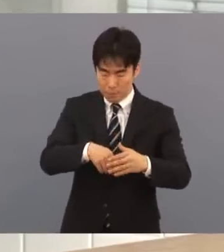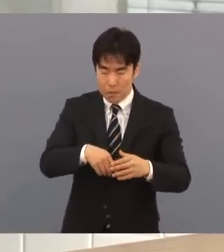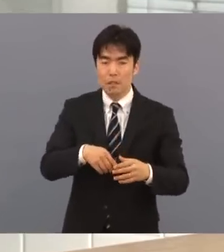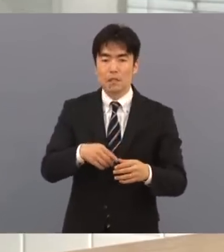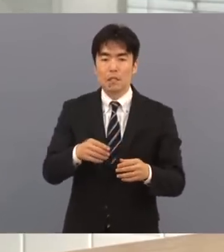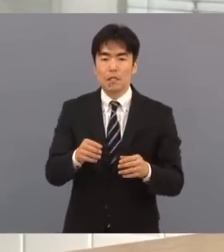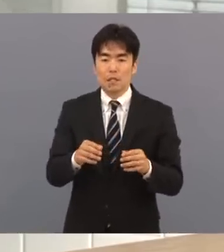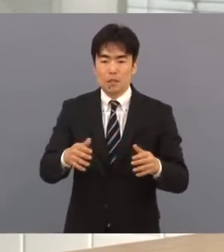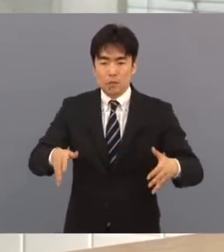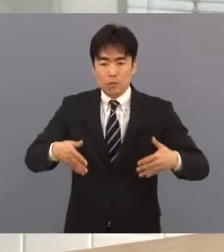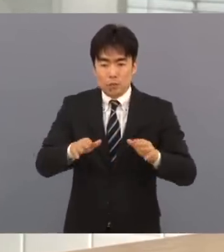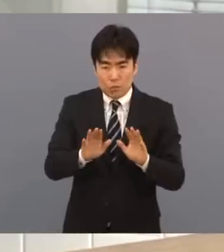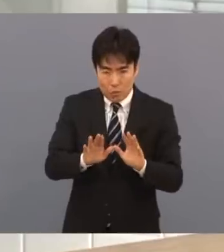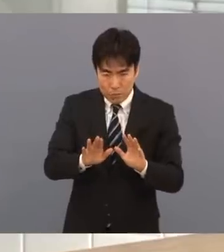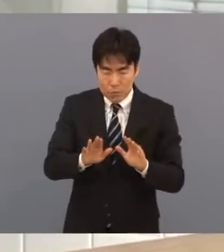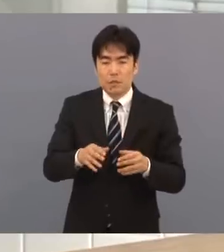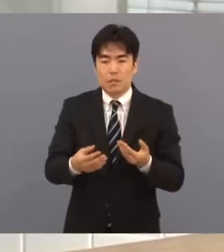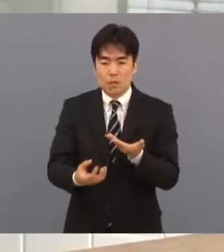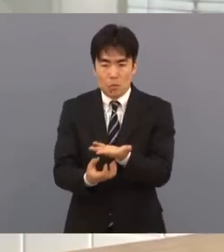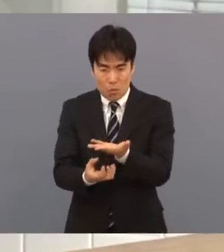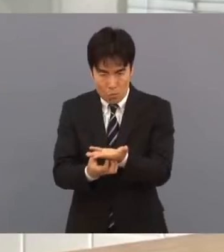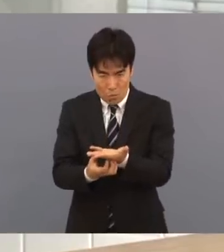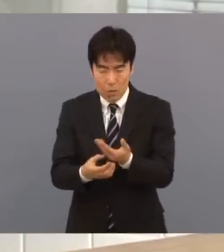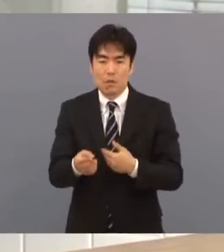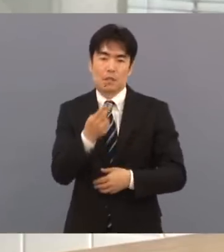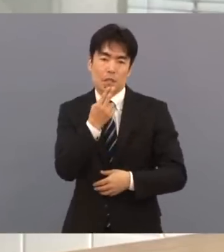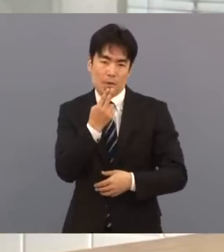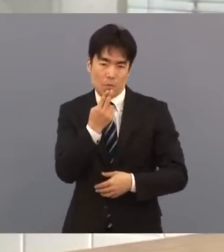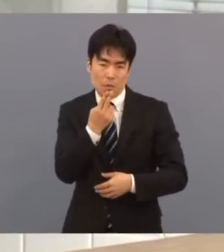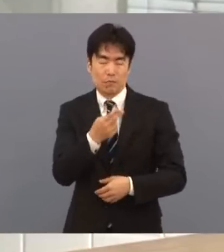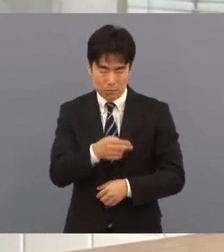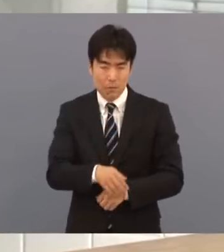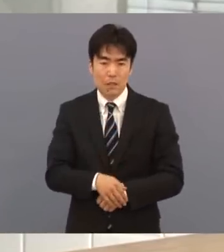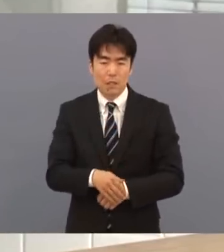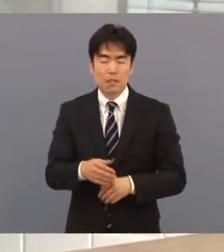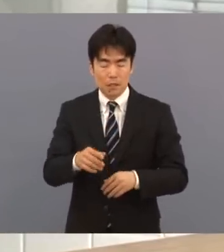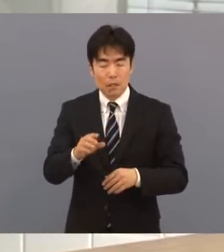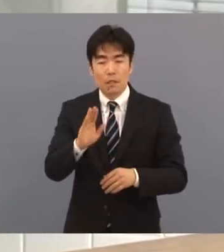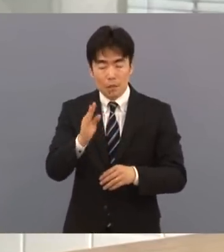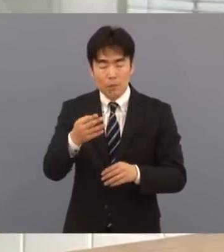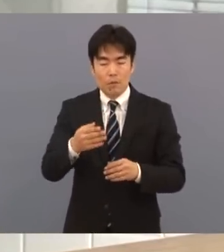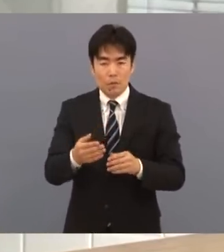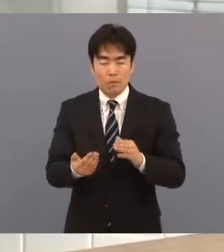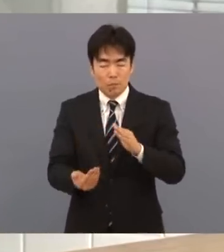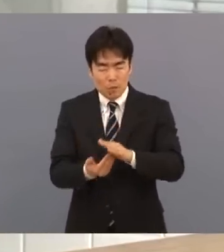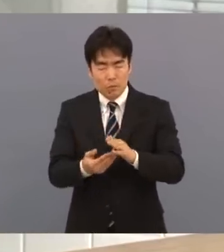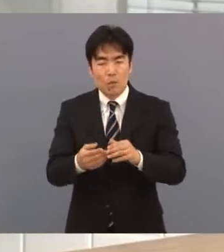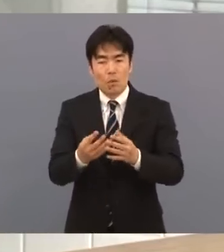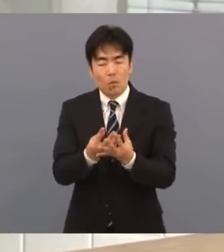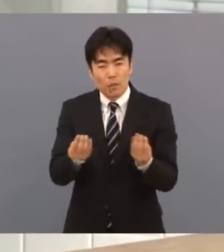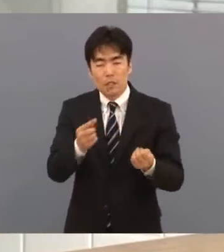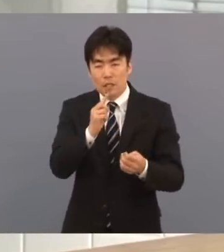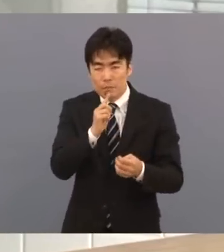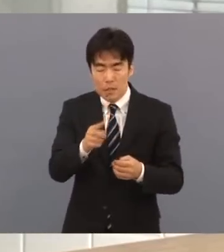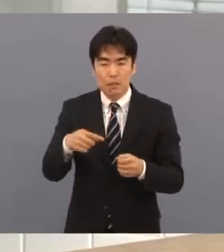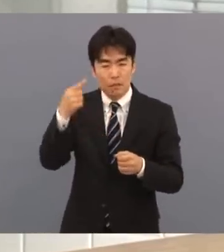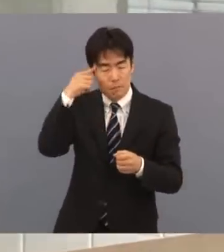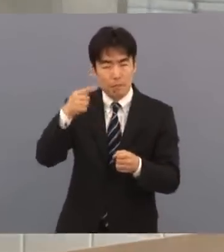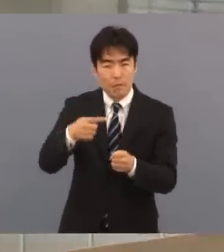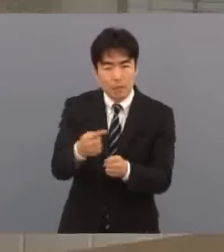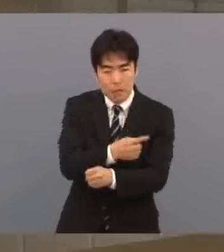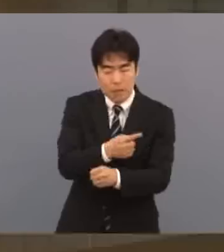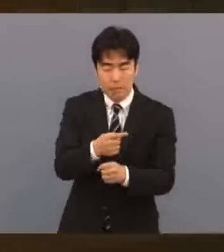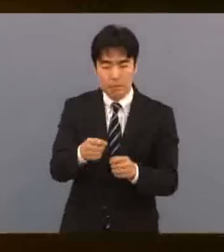ブ、コンロ、タバコ。しかし実は一番多い火災原因は放火なんです。